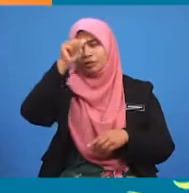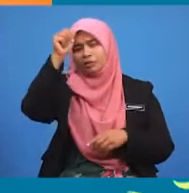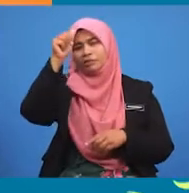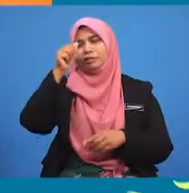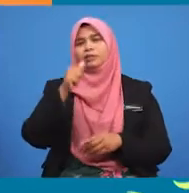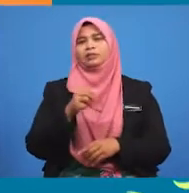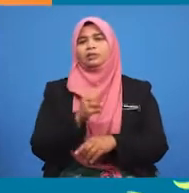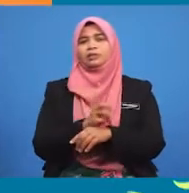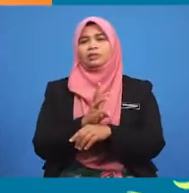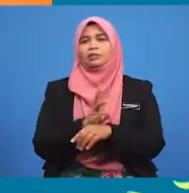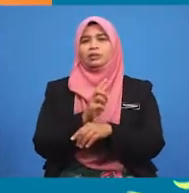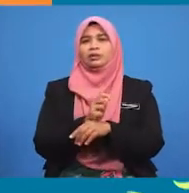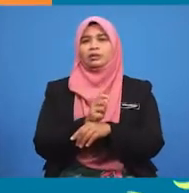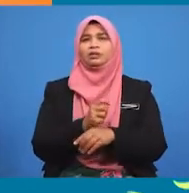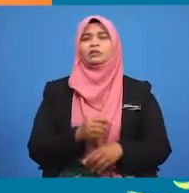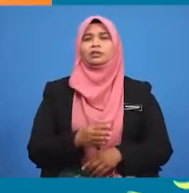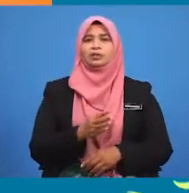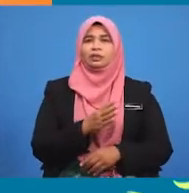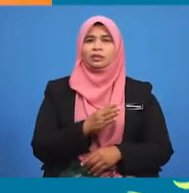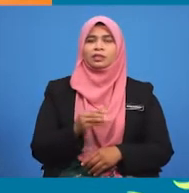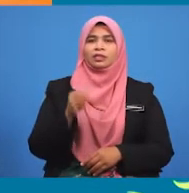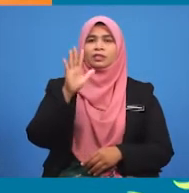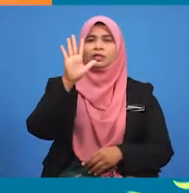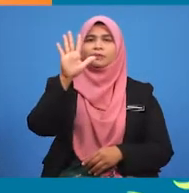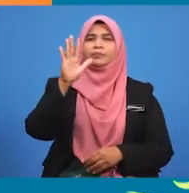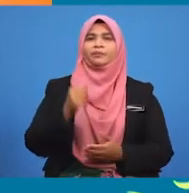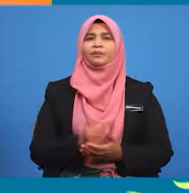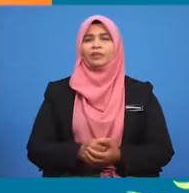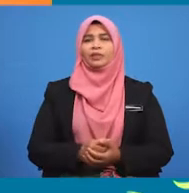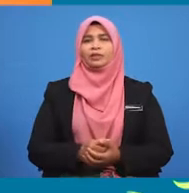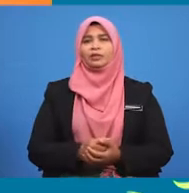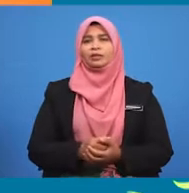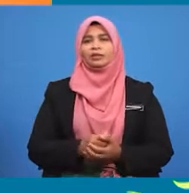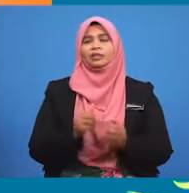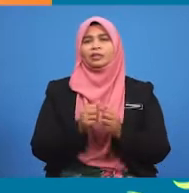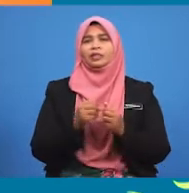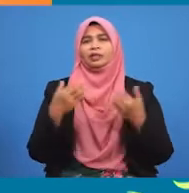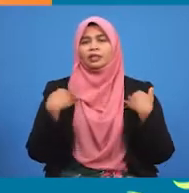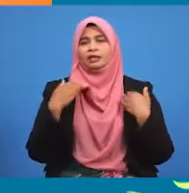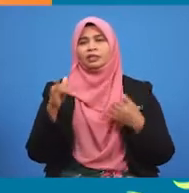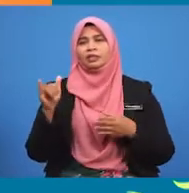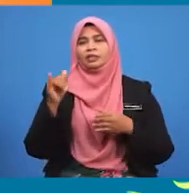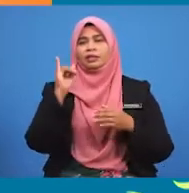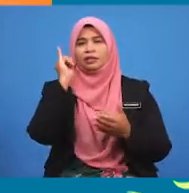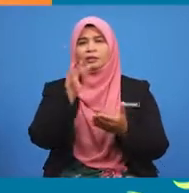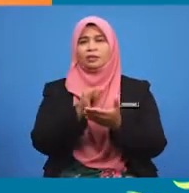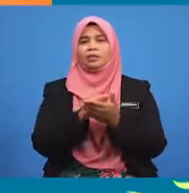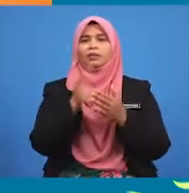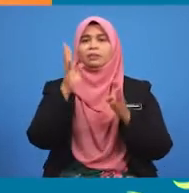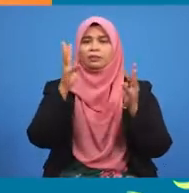Allah Subhanahu Wa Taala. Dan yang seterusnya, murid-murid, dengan adanya iman, manusia